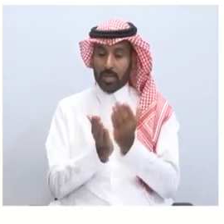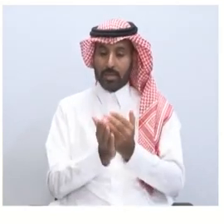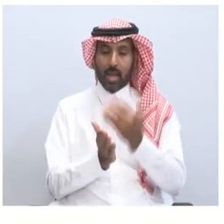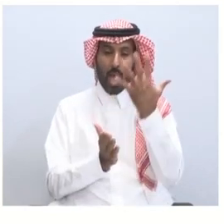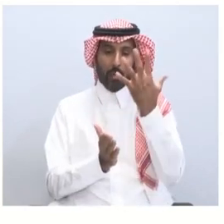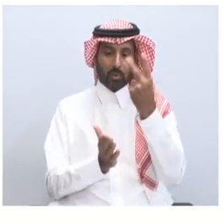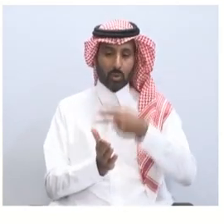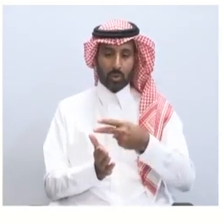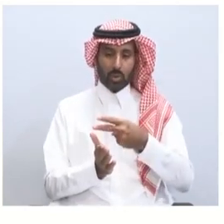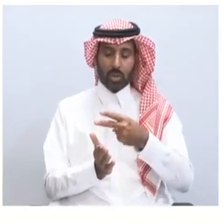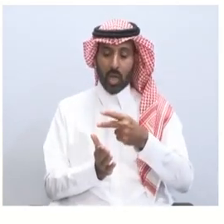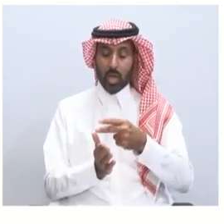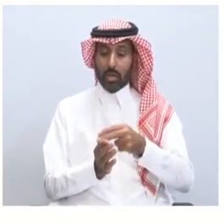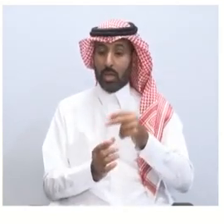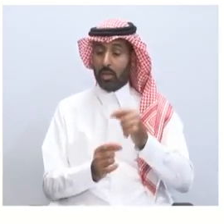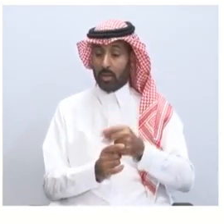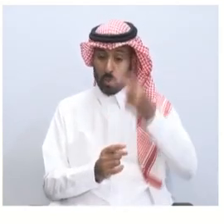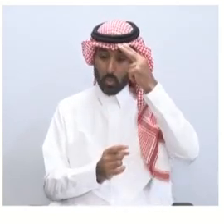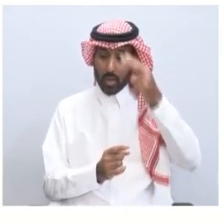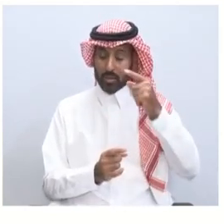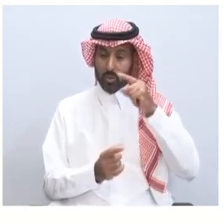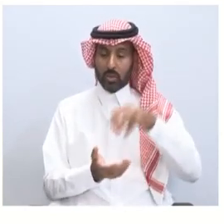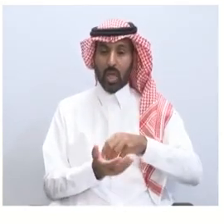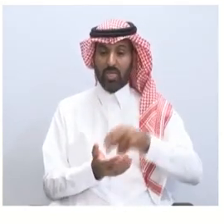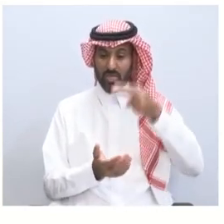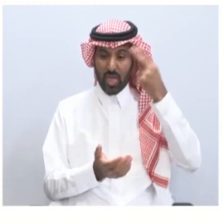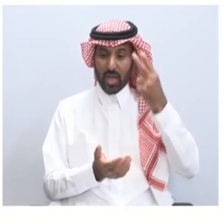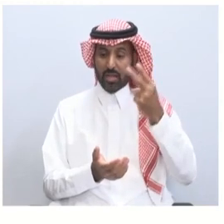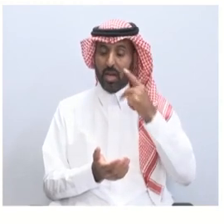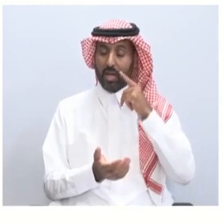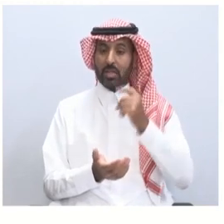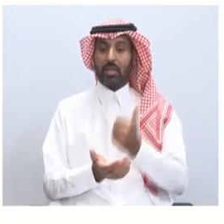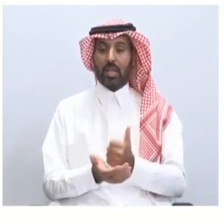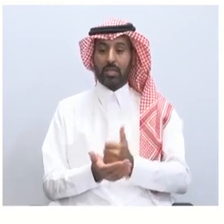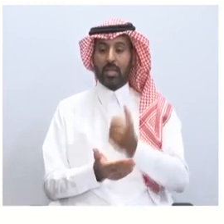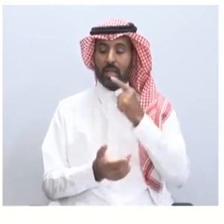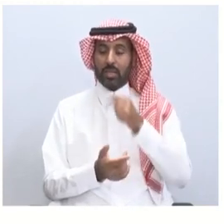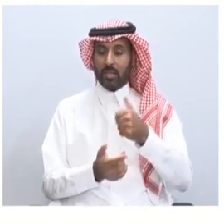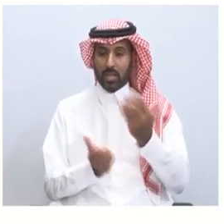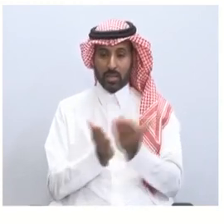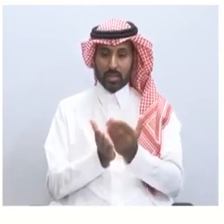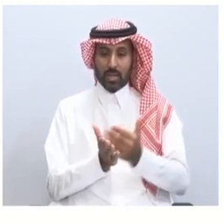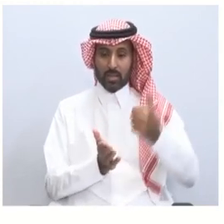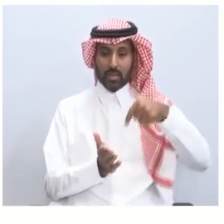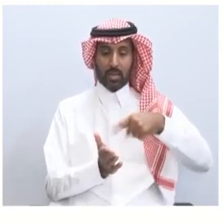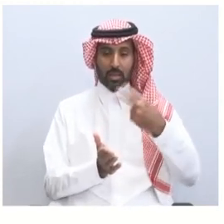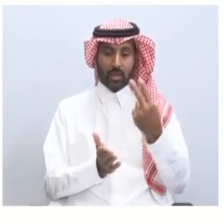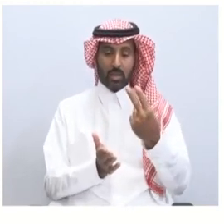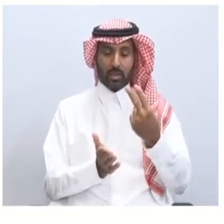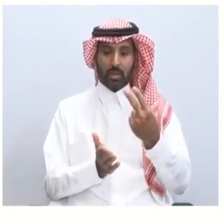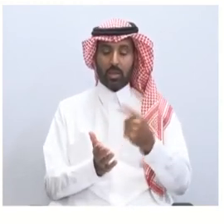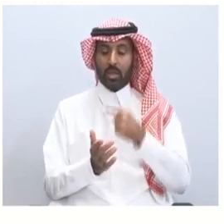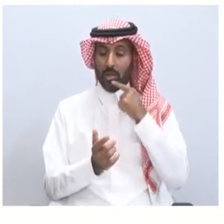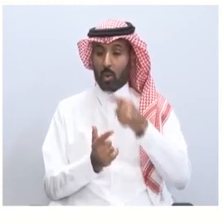الخم الدوله السعوديه الثانيه التاسيس الدرس ال 26 الدوله السعوديه